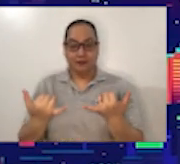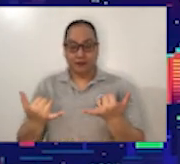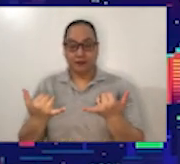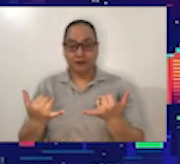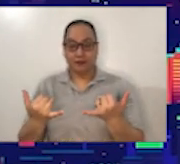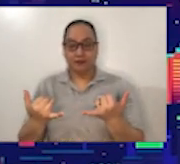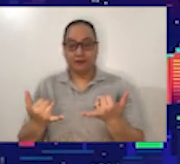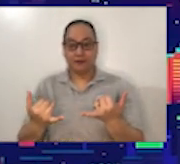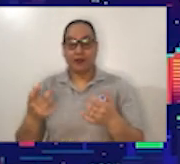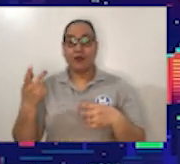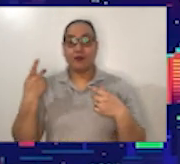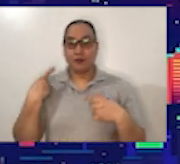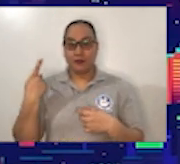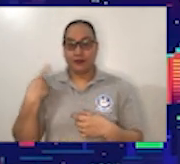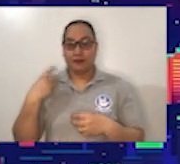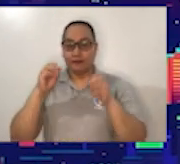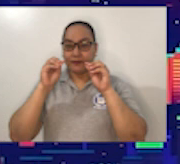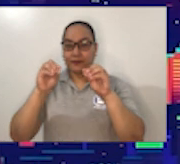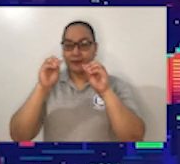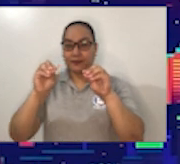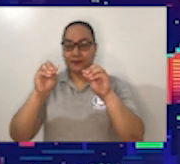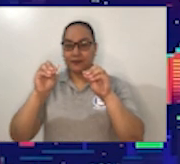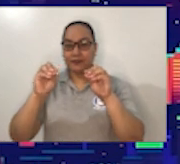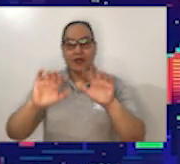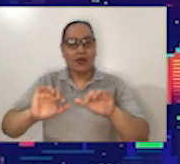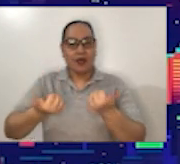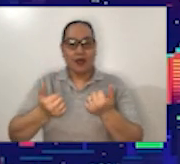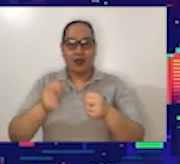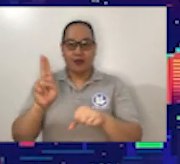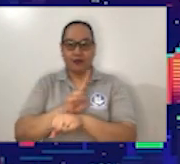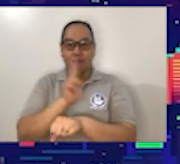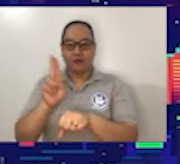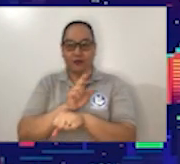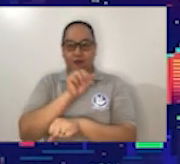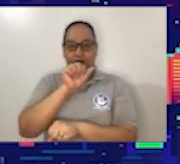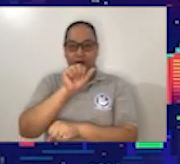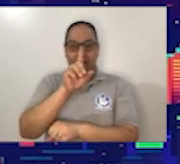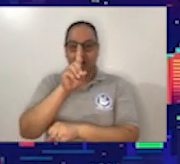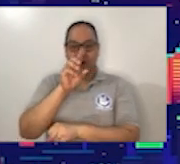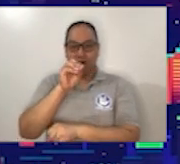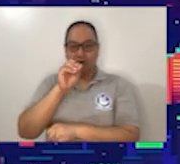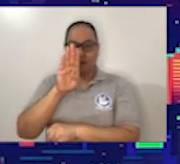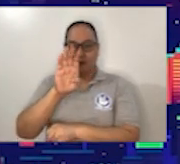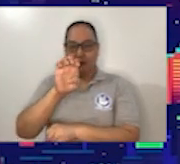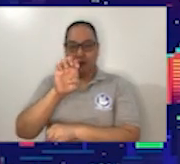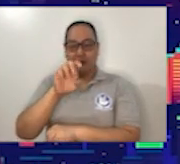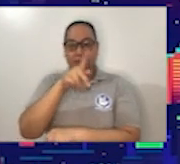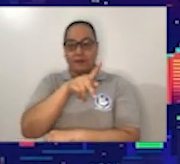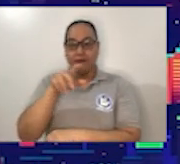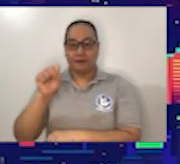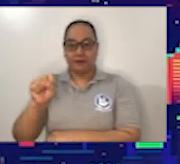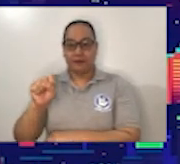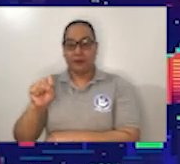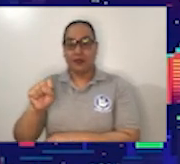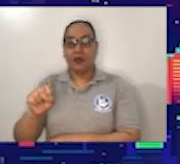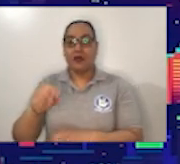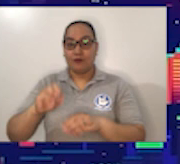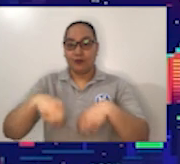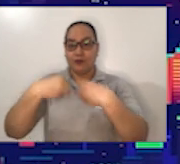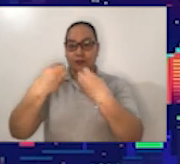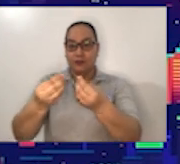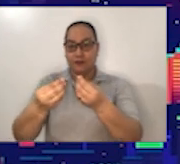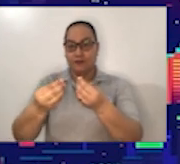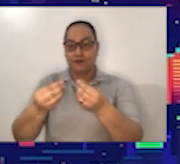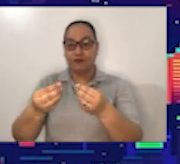time, we will have the tutorial on how to use Adobe Photoshop. I will give you the shortcut keys